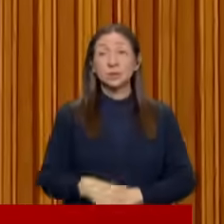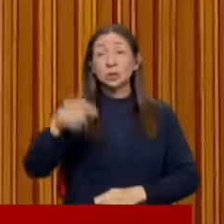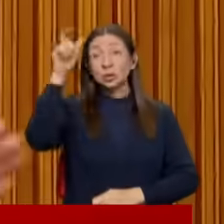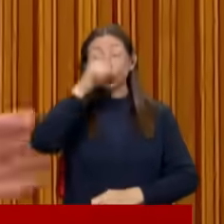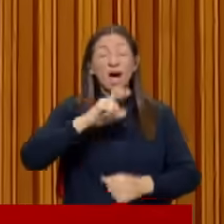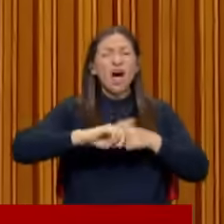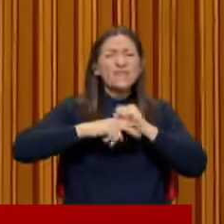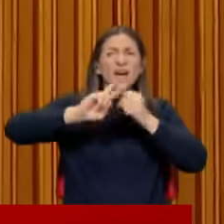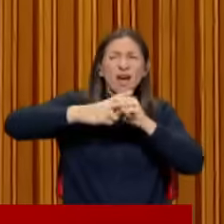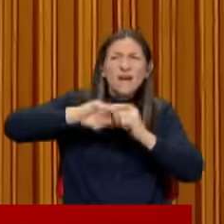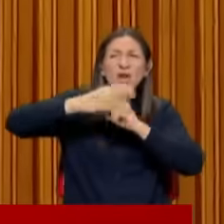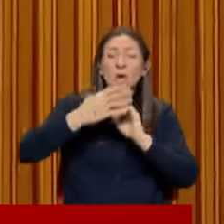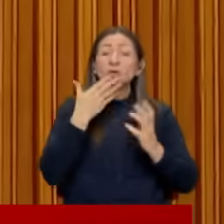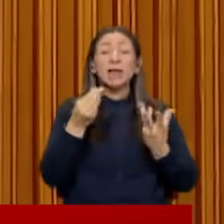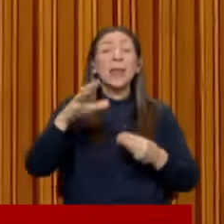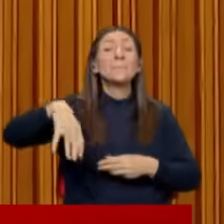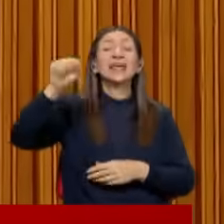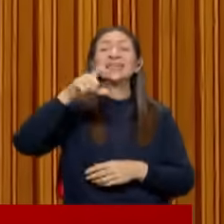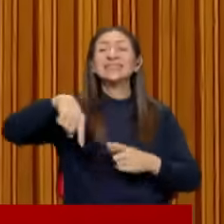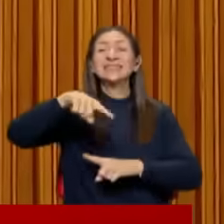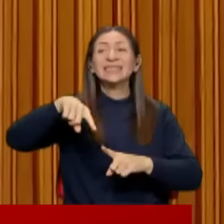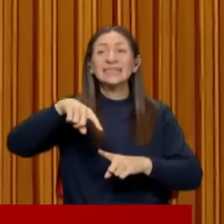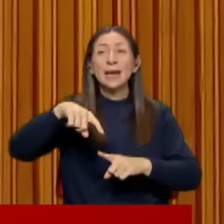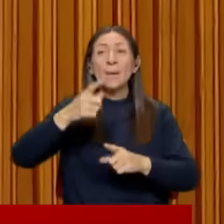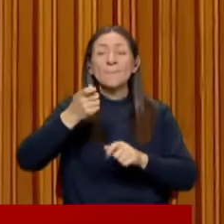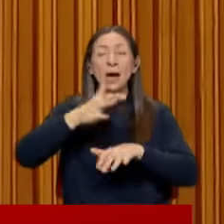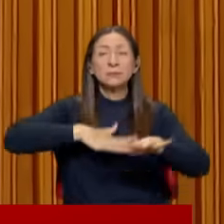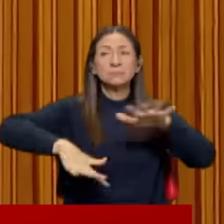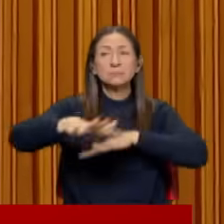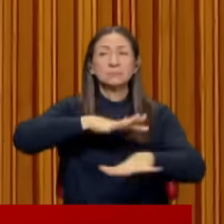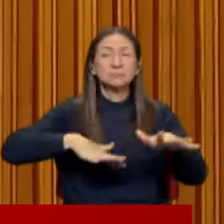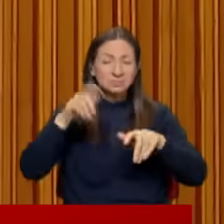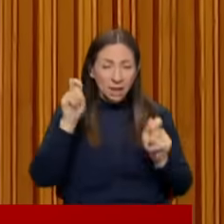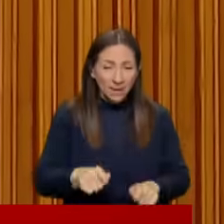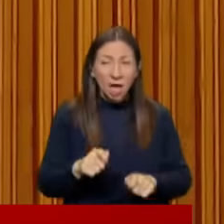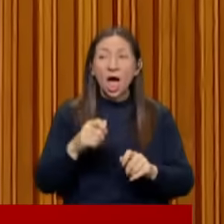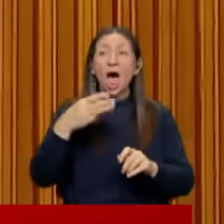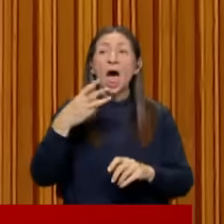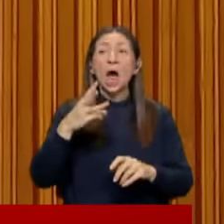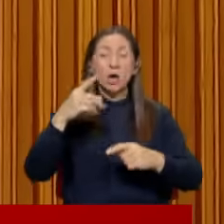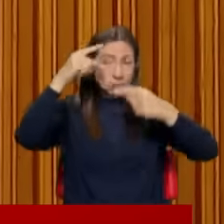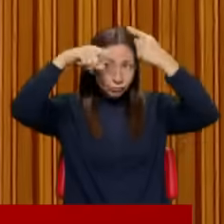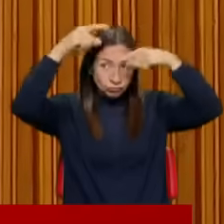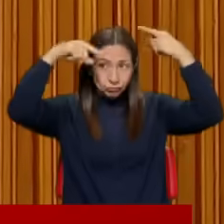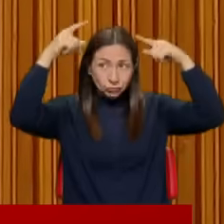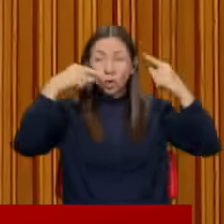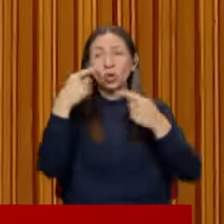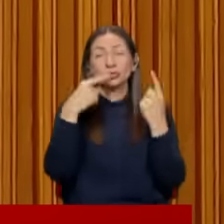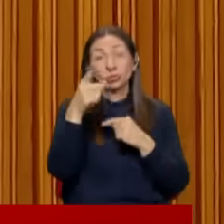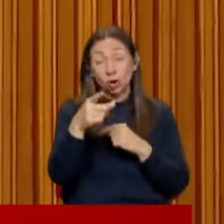Türkiye haftalardır güzellik merkezleri üzerinden para aklayanların avrolu bigudilerini